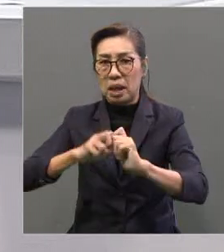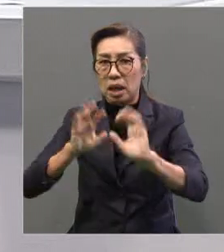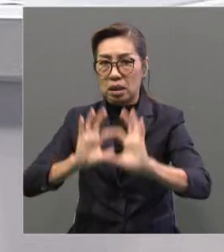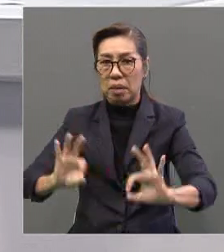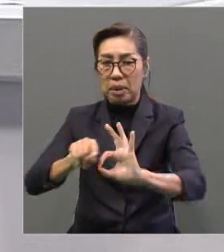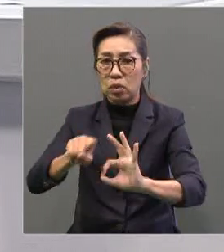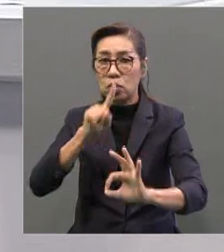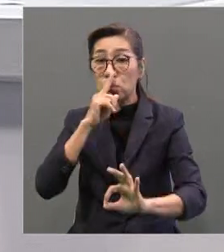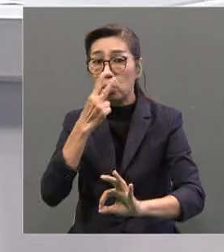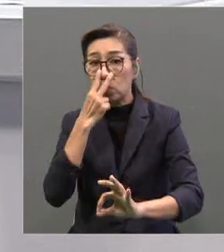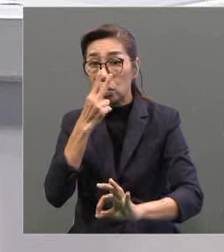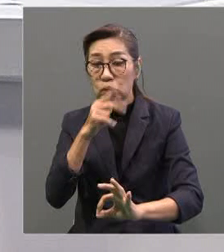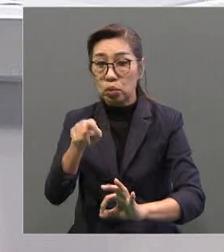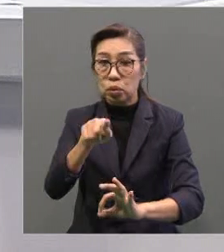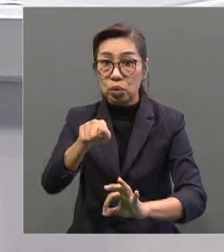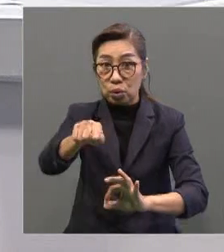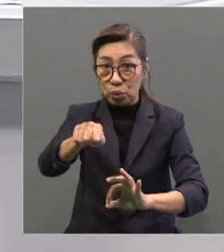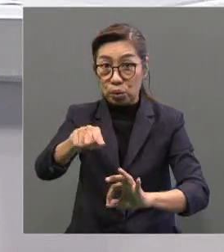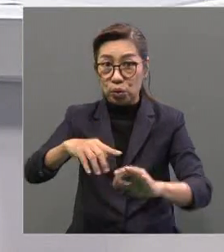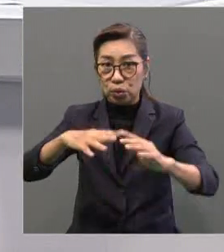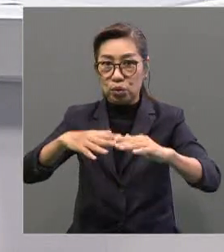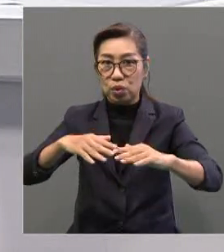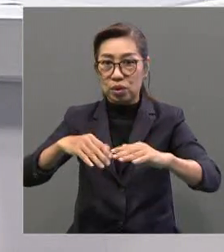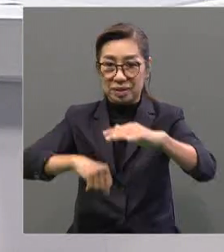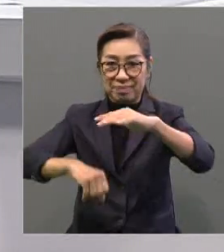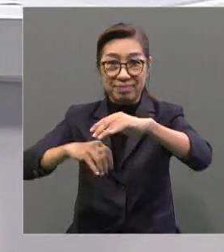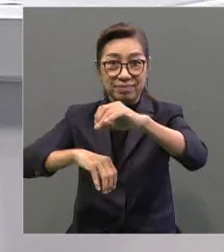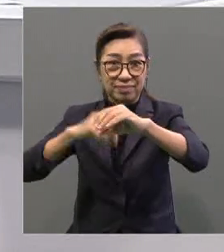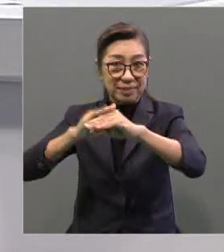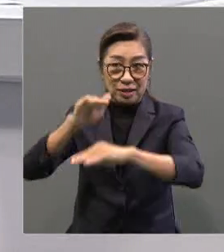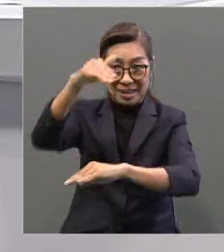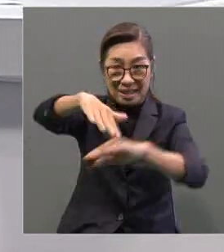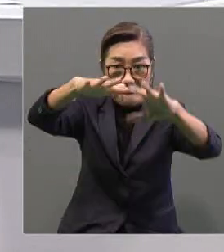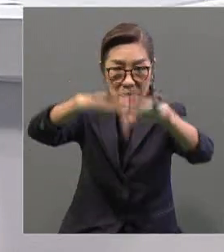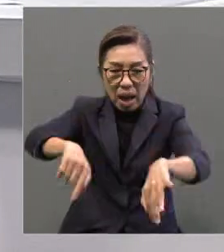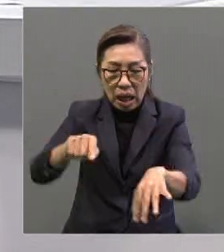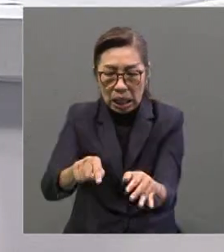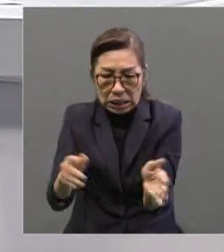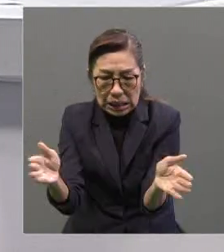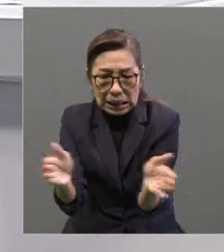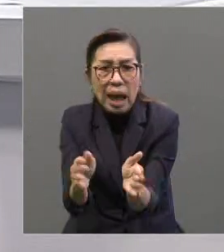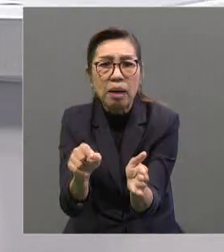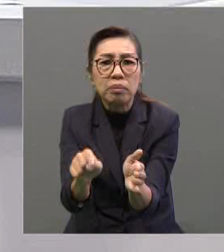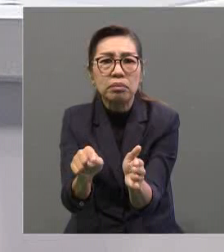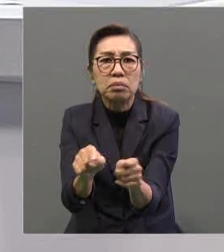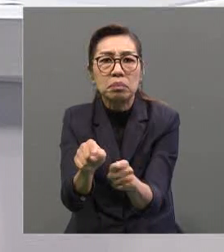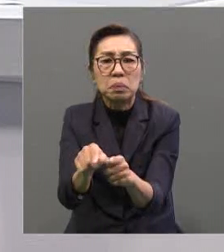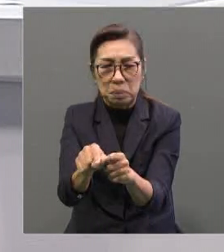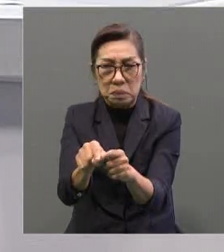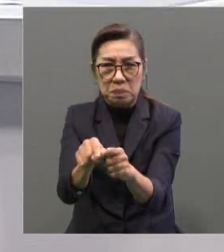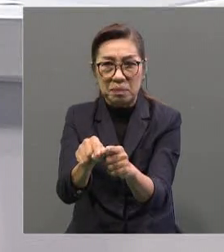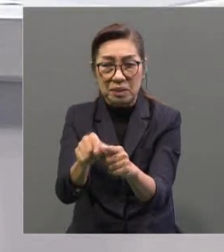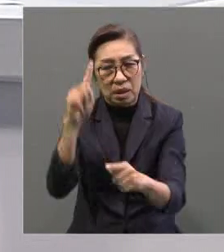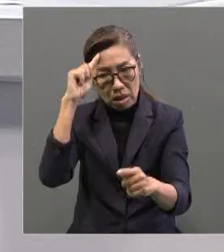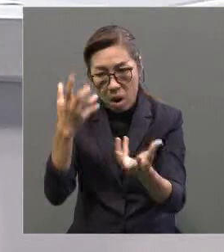คือถ้าเราลองดูจุดที่มันเกิดเหตุเนี่ยมันเป็นพื้นที่ค่อนข้างจะแคบ ค่ะ มีข้อจำกัดในเรื่องของพื้นที่การจะ